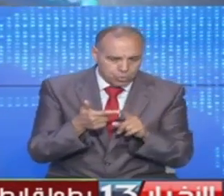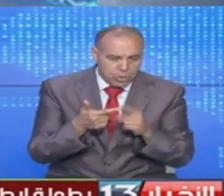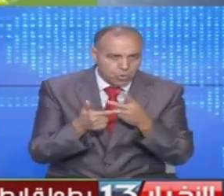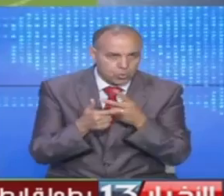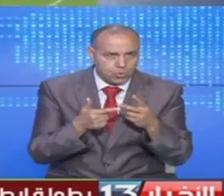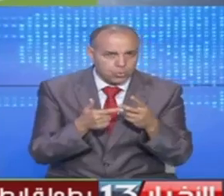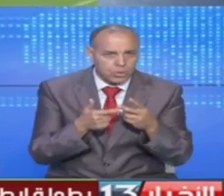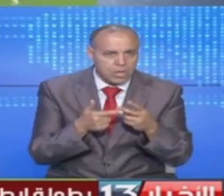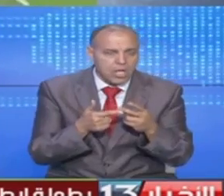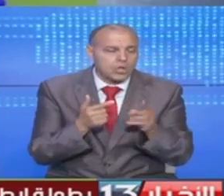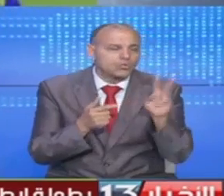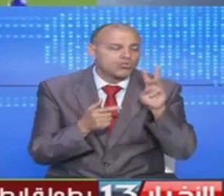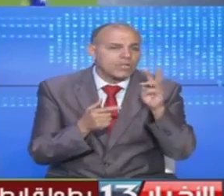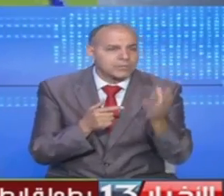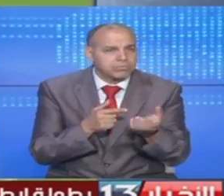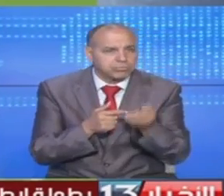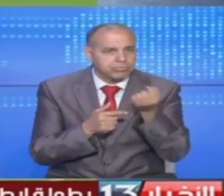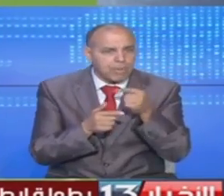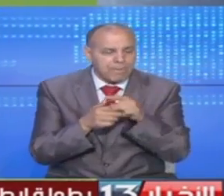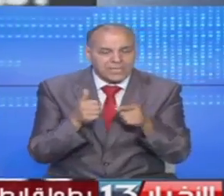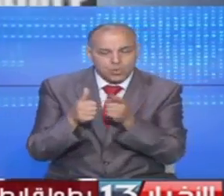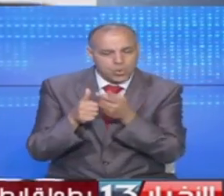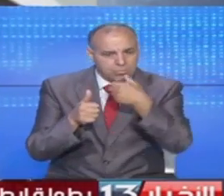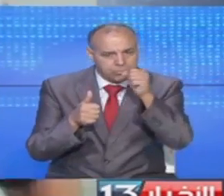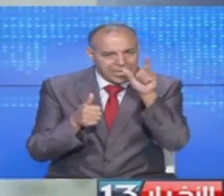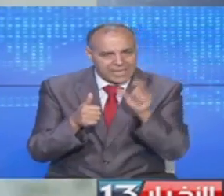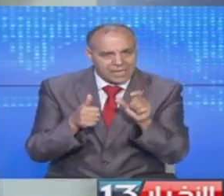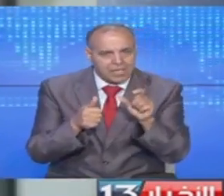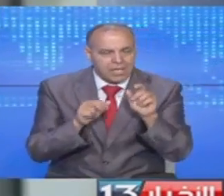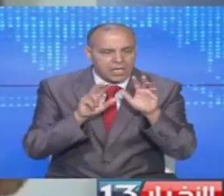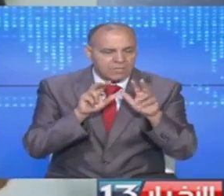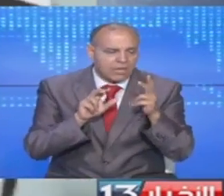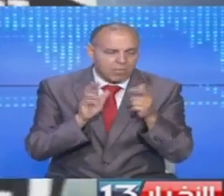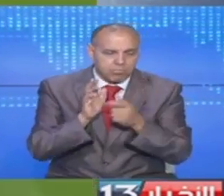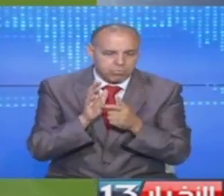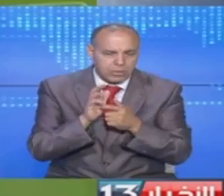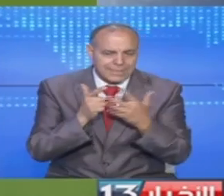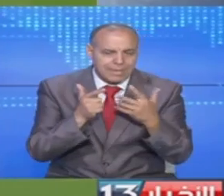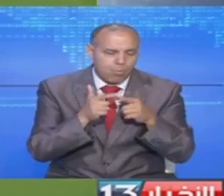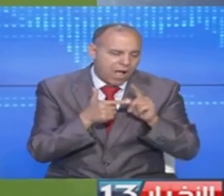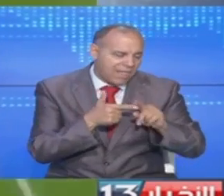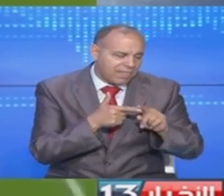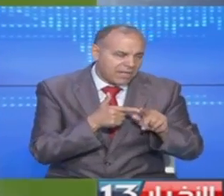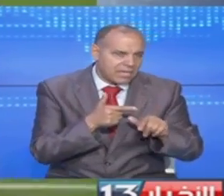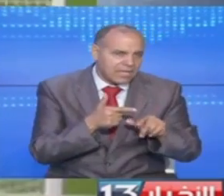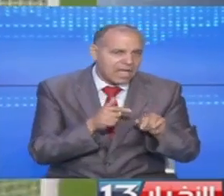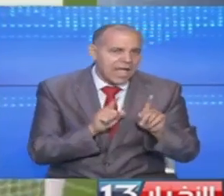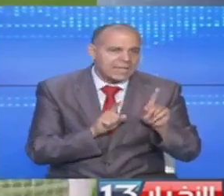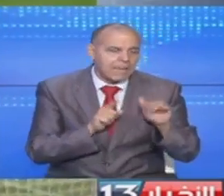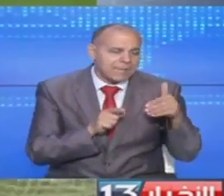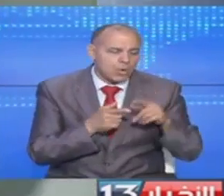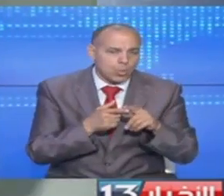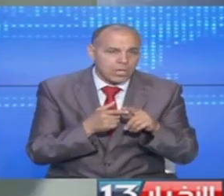الهدفين ليرفع يوفنتوس رصيده في المركز الأول إلى 83 نقطة بفارق 7 نقاط عن إنتر ميلانو